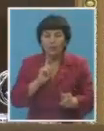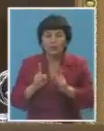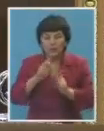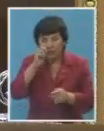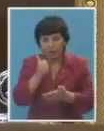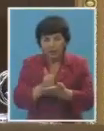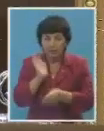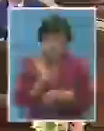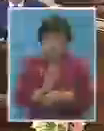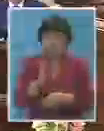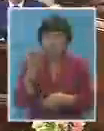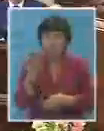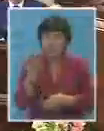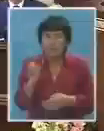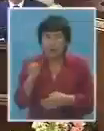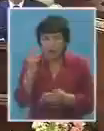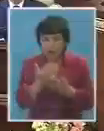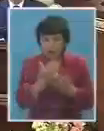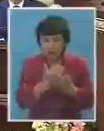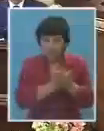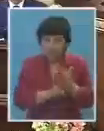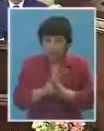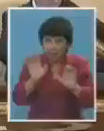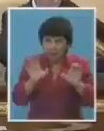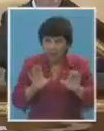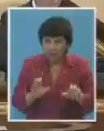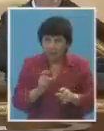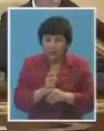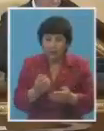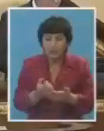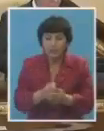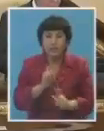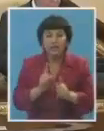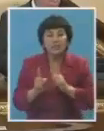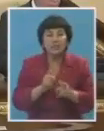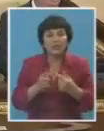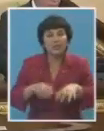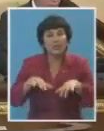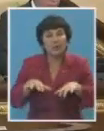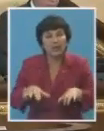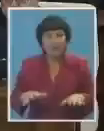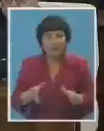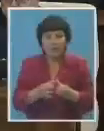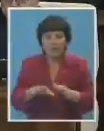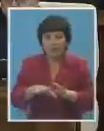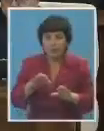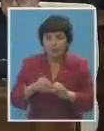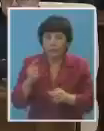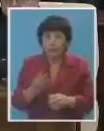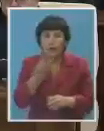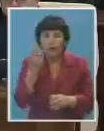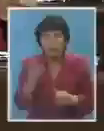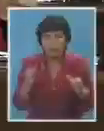елбасының жолдауымен 5 әлеуметтік бастамасын жүзеге асыруға қажетті заңдарға басымдық берілді. Сессия аясында парламент палаталарының депутаттары 4